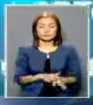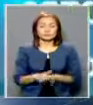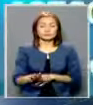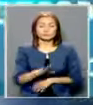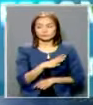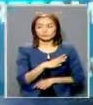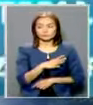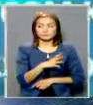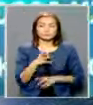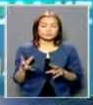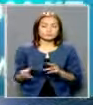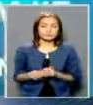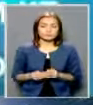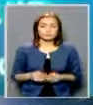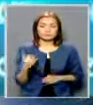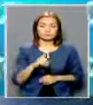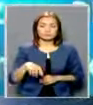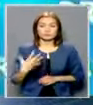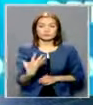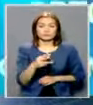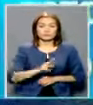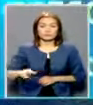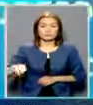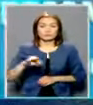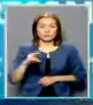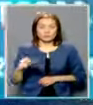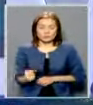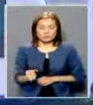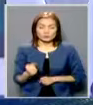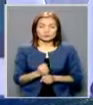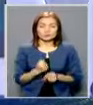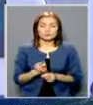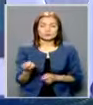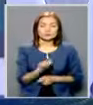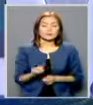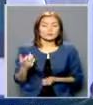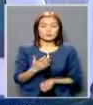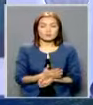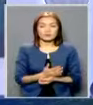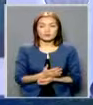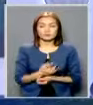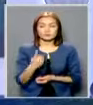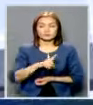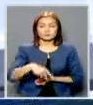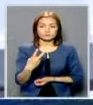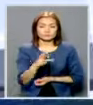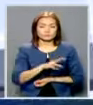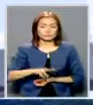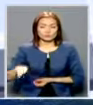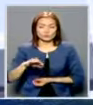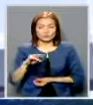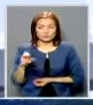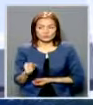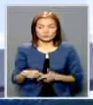асырылды. Сараптамаға 1,5 миллион тонна жаздық дақылдар тұқымы келіп түсті, оның 1,3 миллион